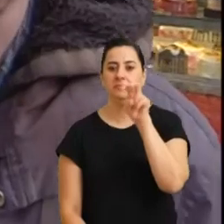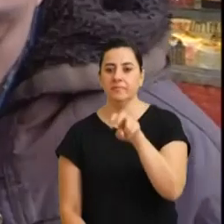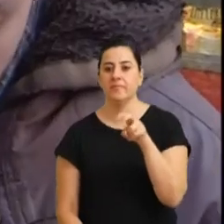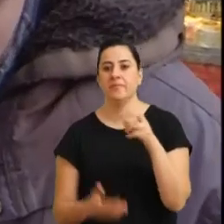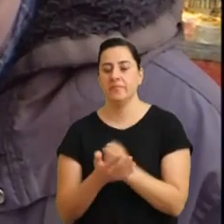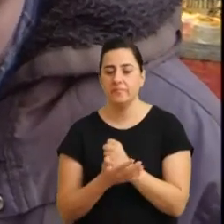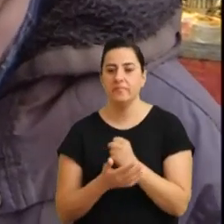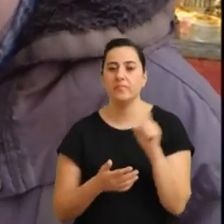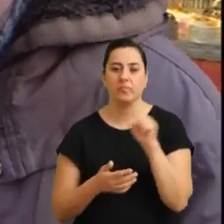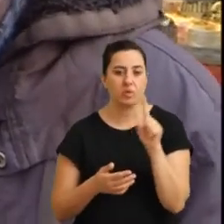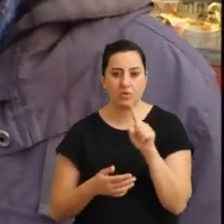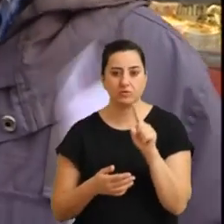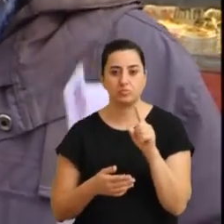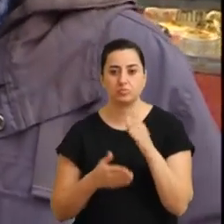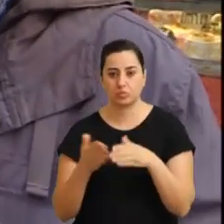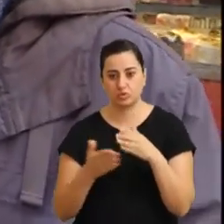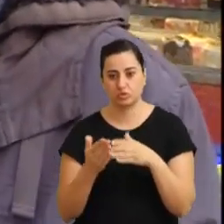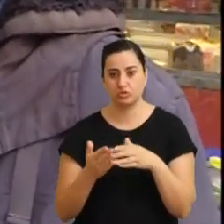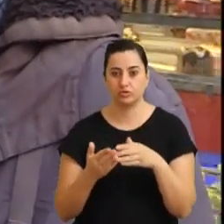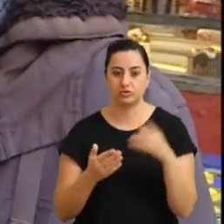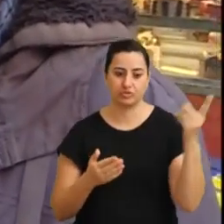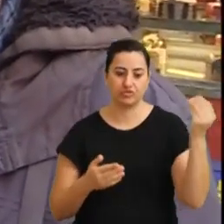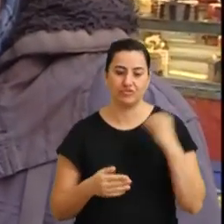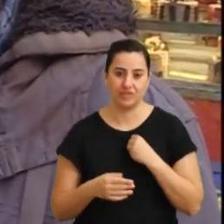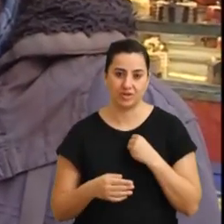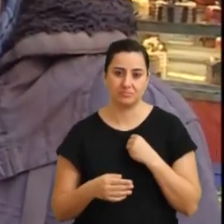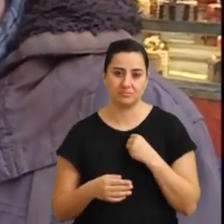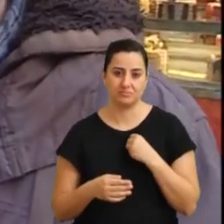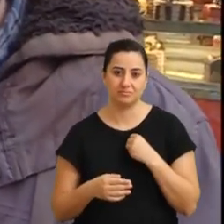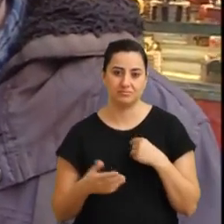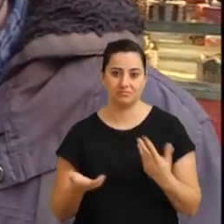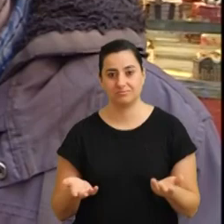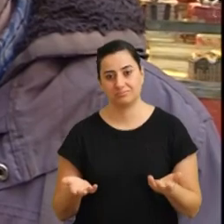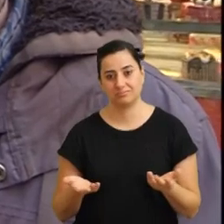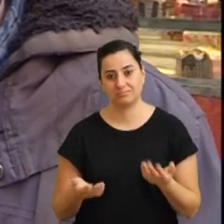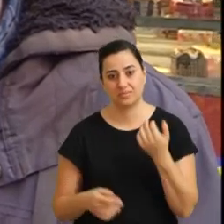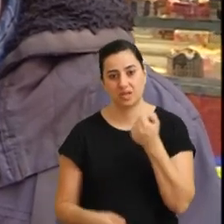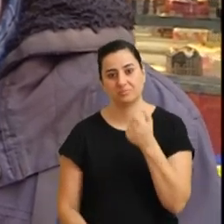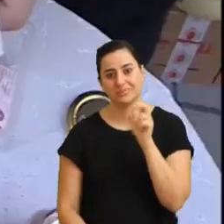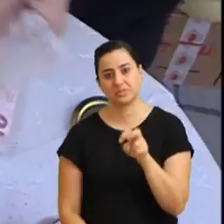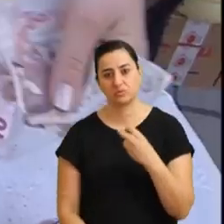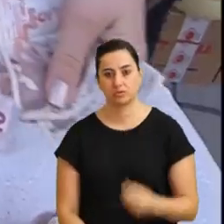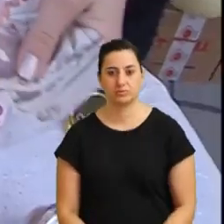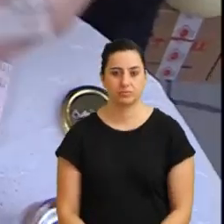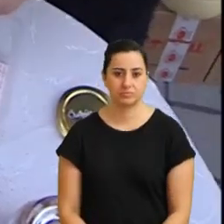...78 lira. E 10 lirasını da bozuk para için bize onlar vermişlerdi. Yani 68 lira.